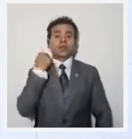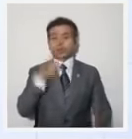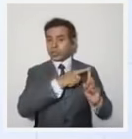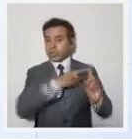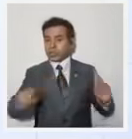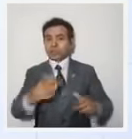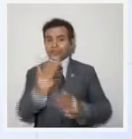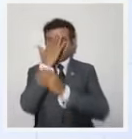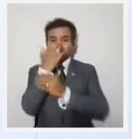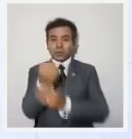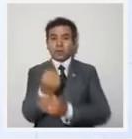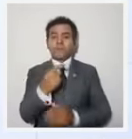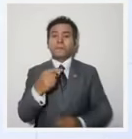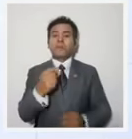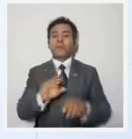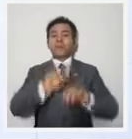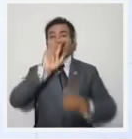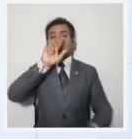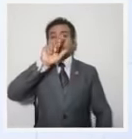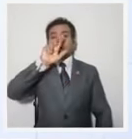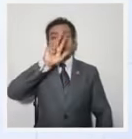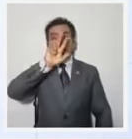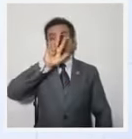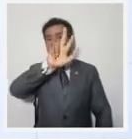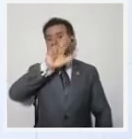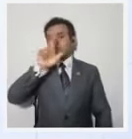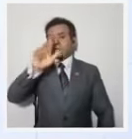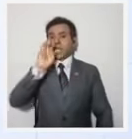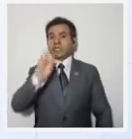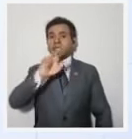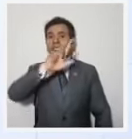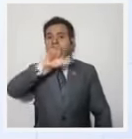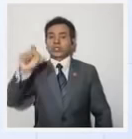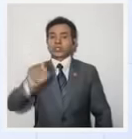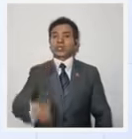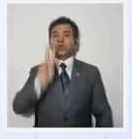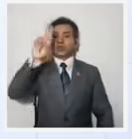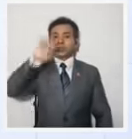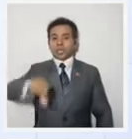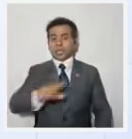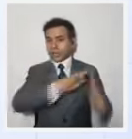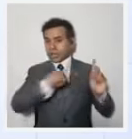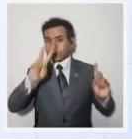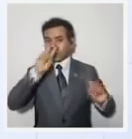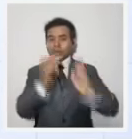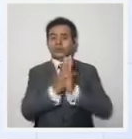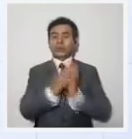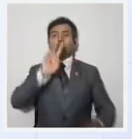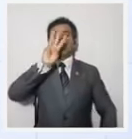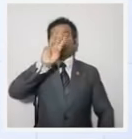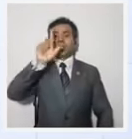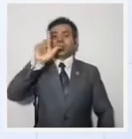সারা বিশ্বের পরিস্থিতি, যেটা বিশ্ব স্বাস্থ্য সংস্থা সিচুয়েশন রিপোর্ট 8 মে থেকে পেয়েছি, শনাক্ত 24 ঘন্টায়